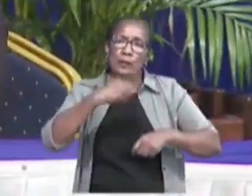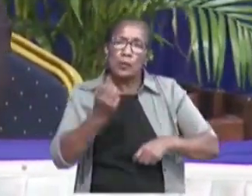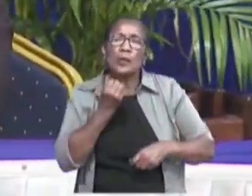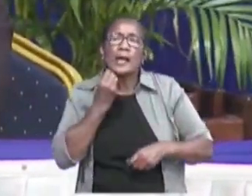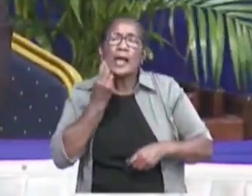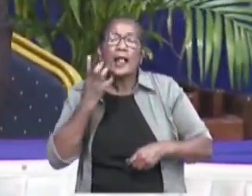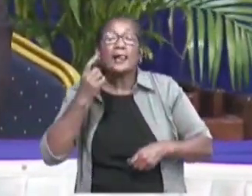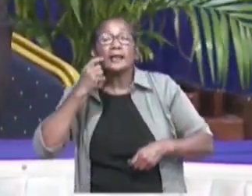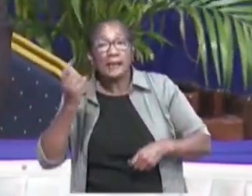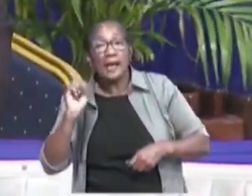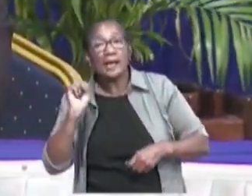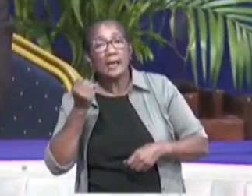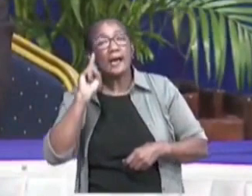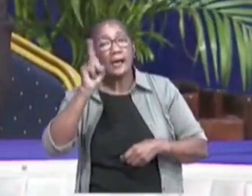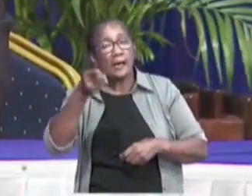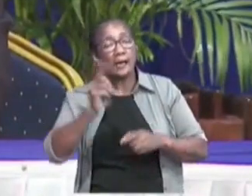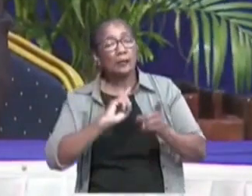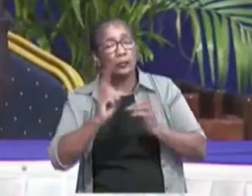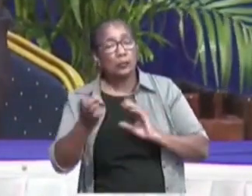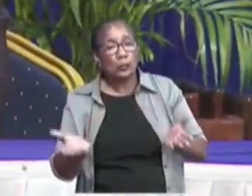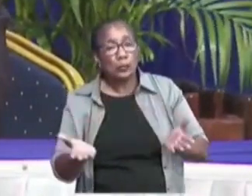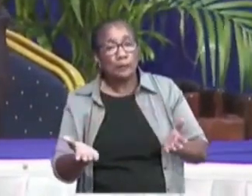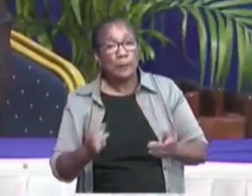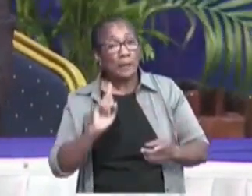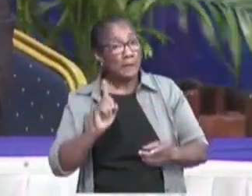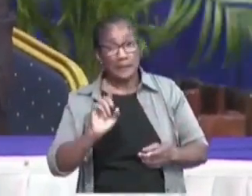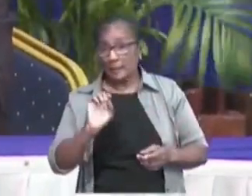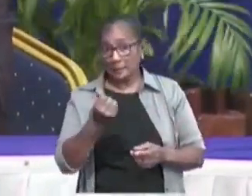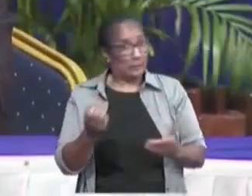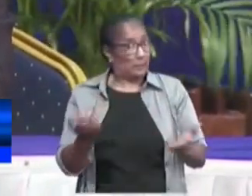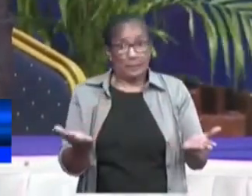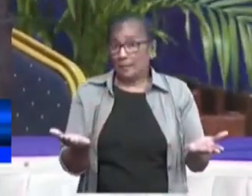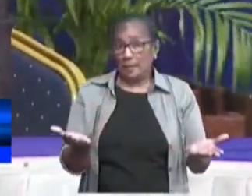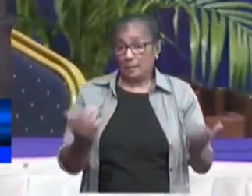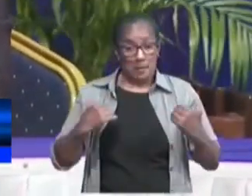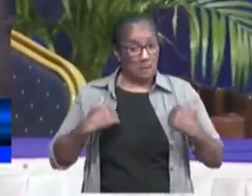dagelijkse dingen doen zodat ze gewend zijn. Maar als dat niet lukt,